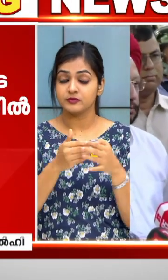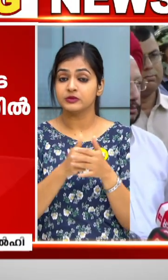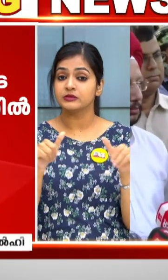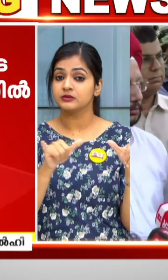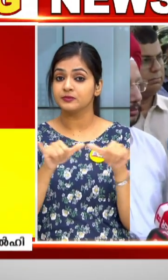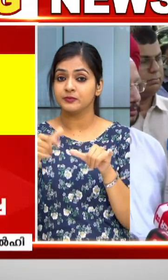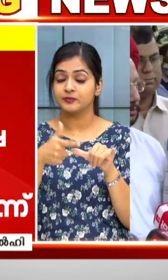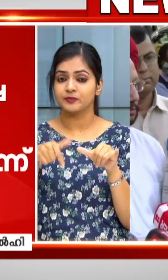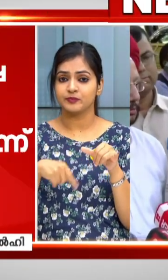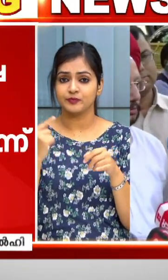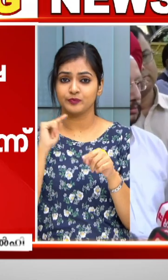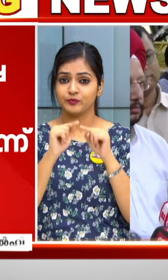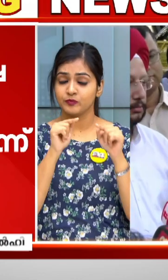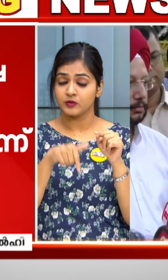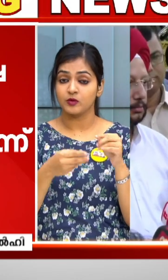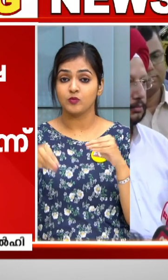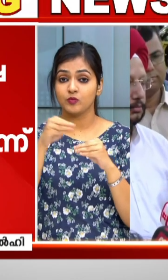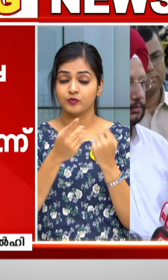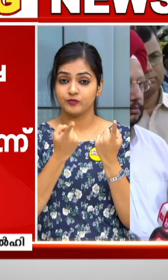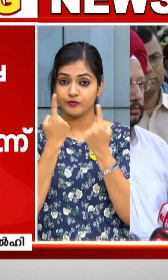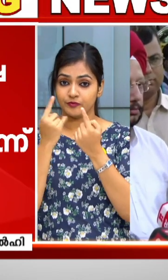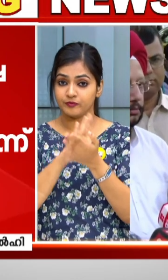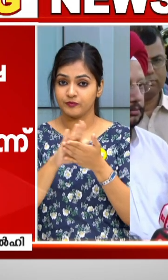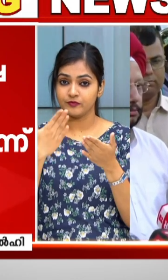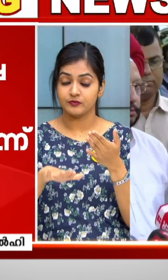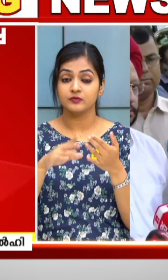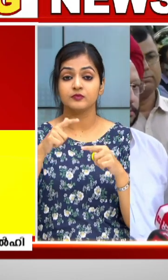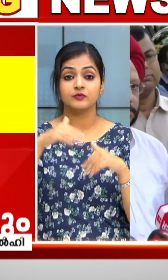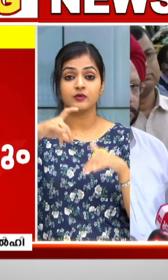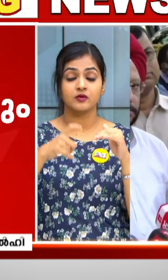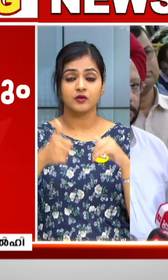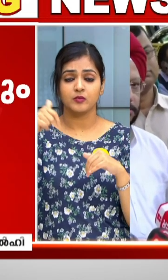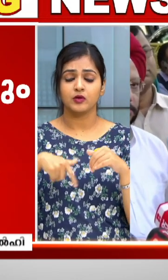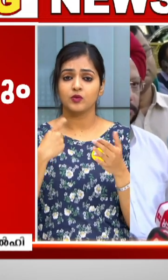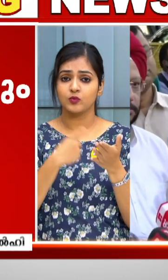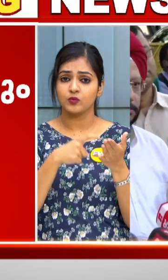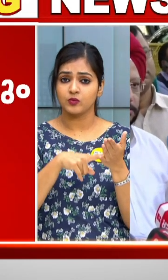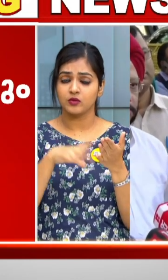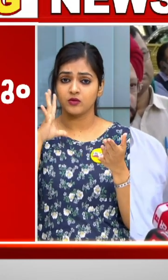ഈ പരാമർശം വിശദമായി പരിശോധിച്ച് തെരഞ്ഞെടുപ്പ് കമ്മീഷന്റെ പെരുമാറ്റച്ചട്ടങ്ങൾക്ക് വിരുദ്ധമായ